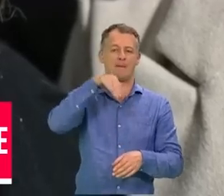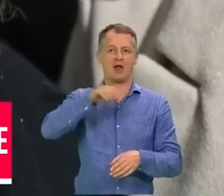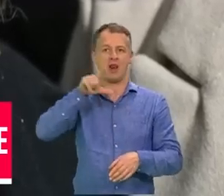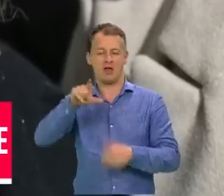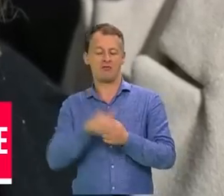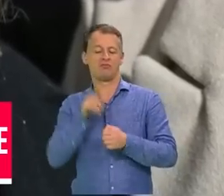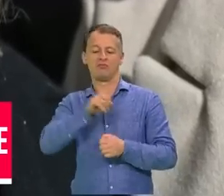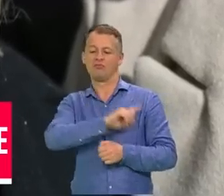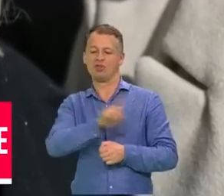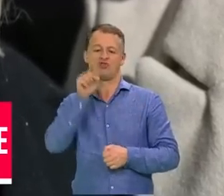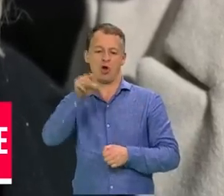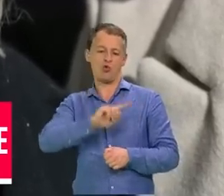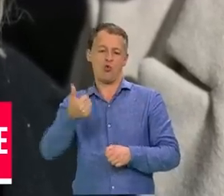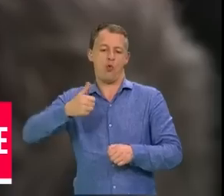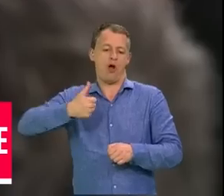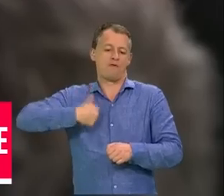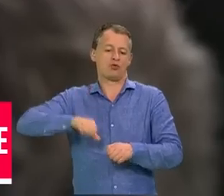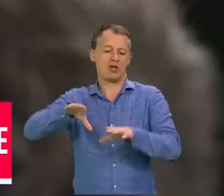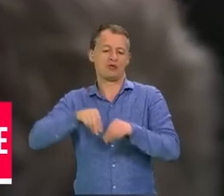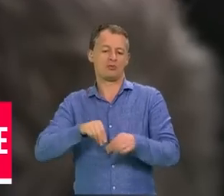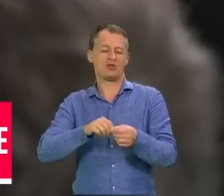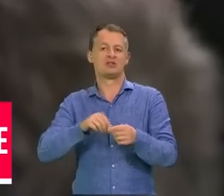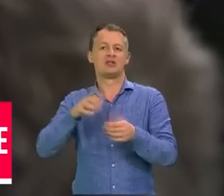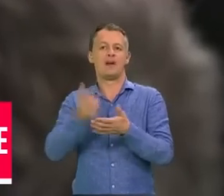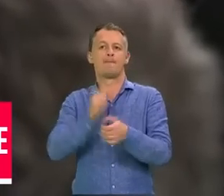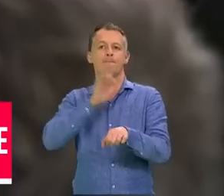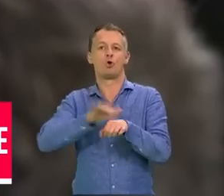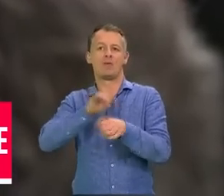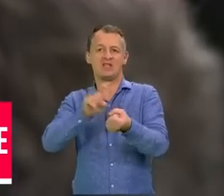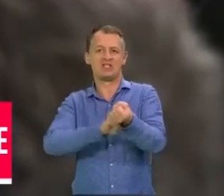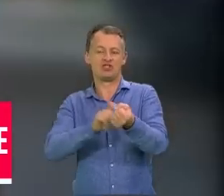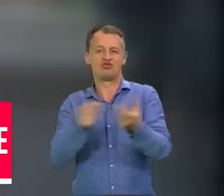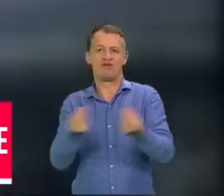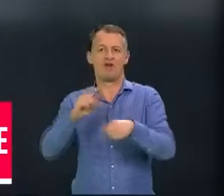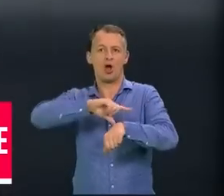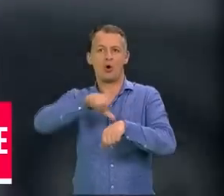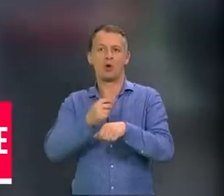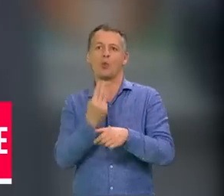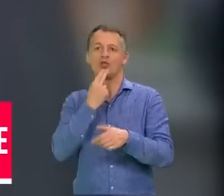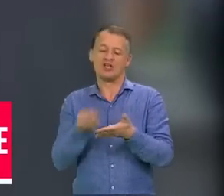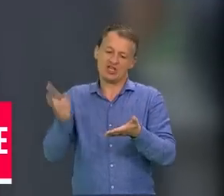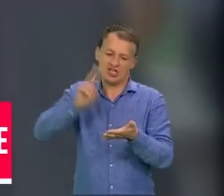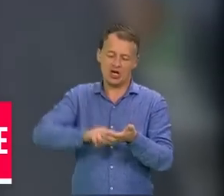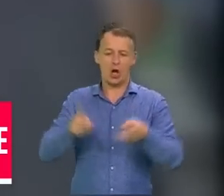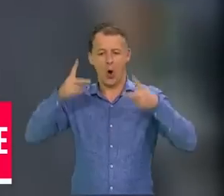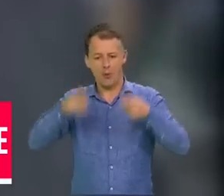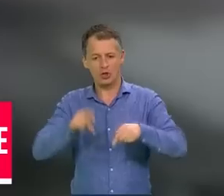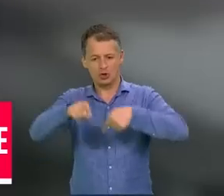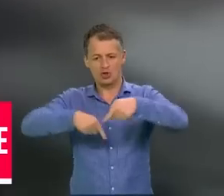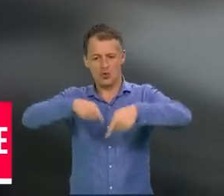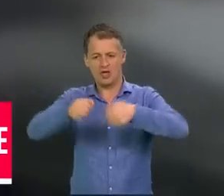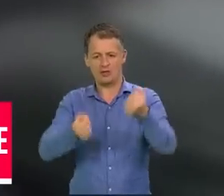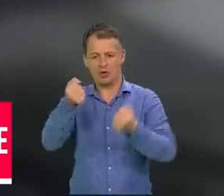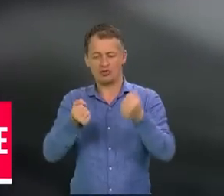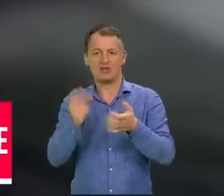dar nici acolo nu a acceptat să-i fie luate probe biologice. După numai câteva ore, polițiștii au oprit-o din nou pe vlogăriță în